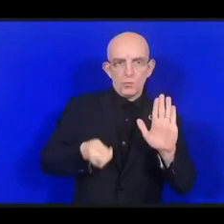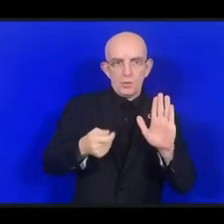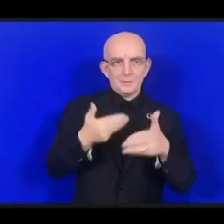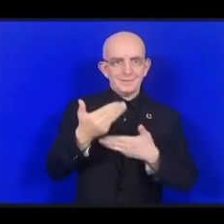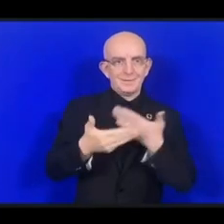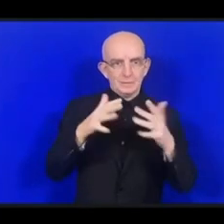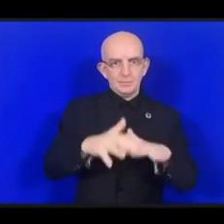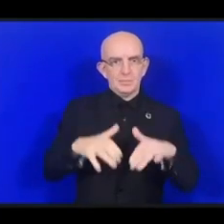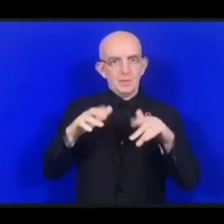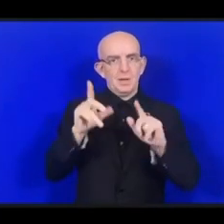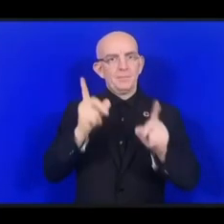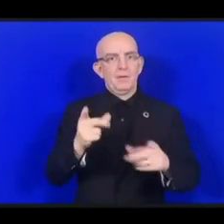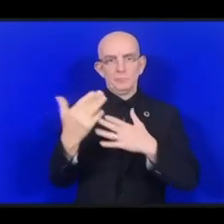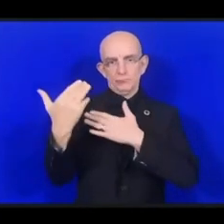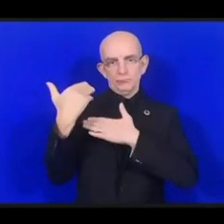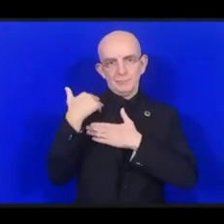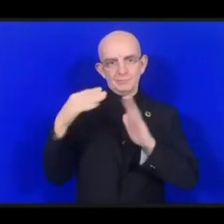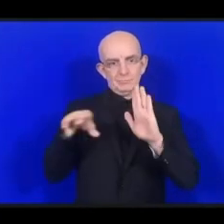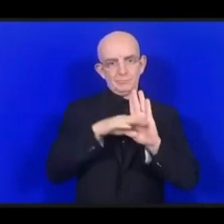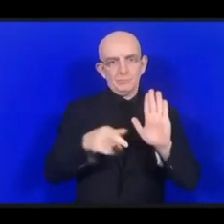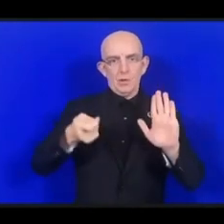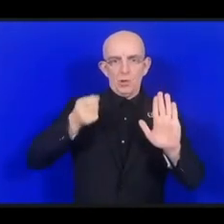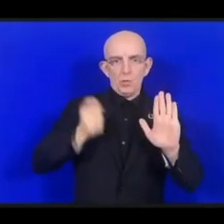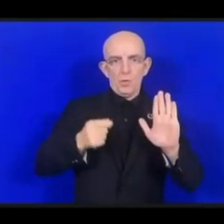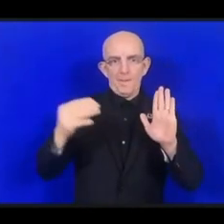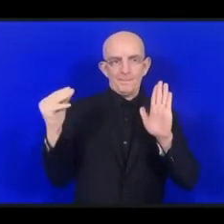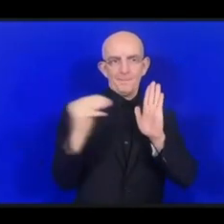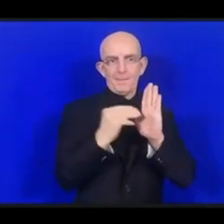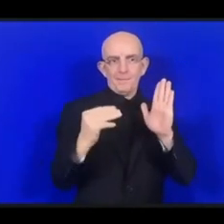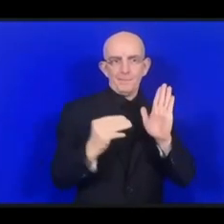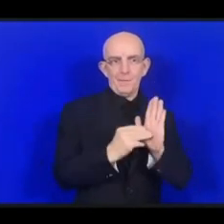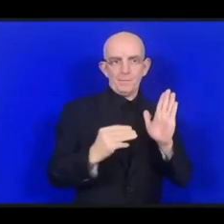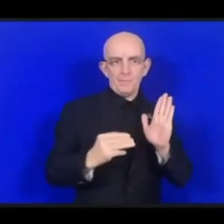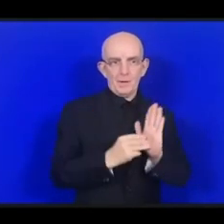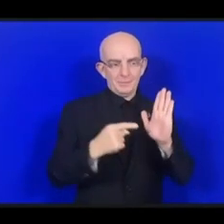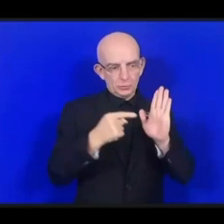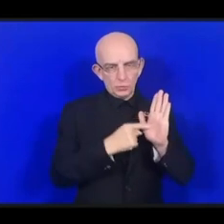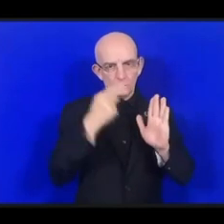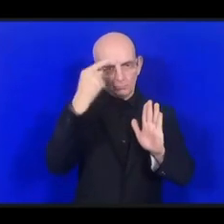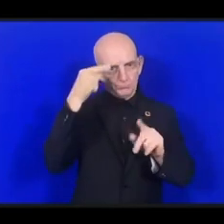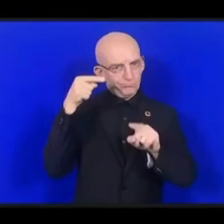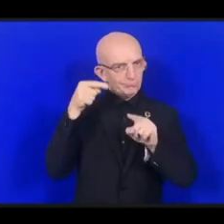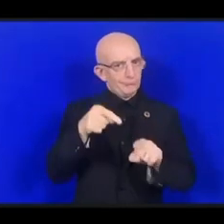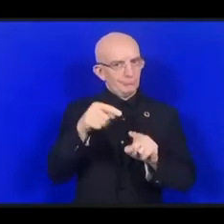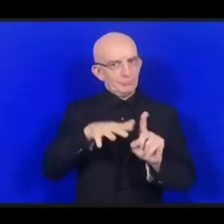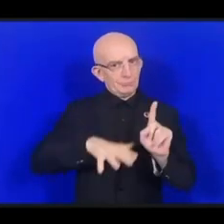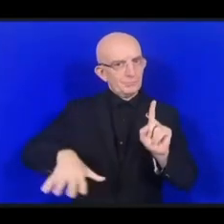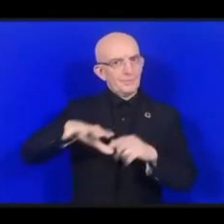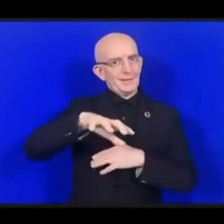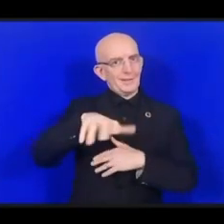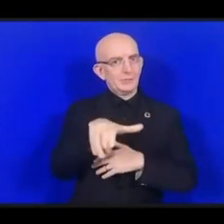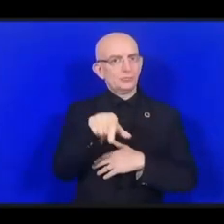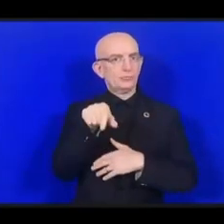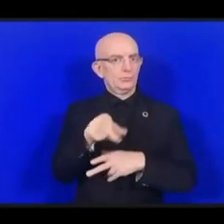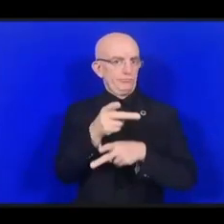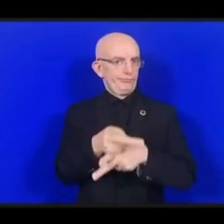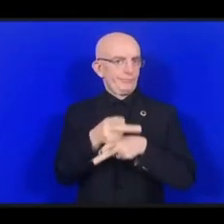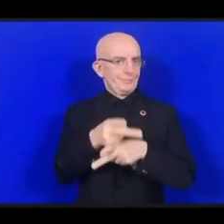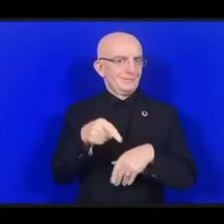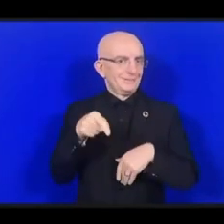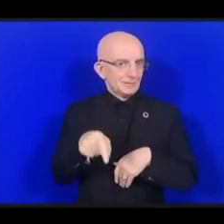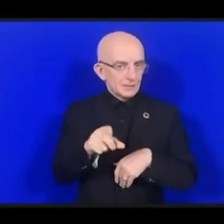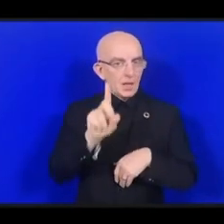الخاصه بسني القوانين لضمان ان المصالح الوطنيه تحظى بالحمايه ولكن علينا ايضا